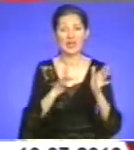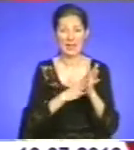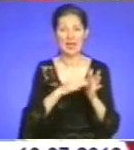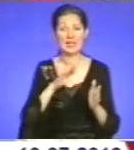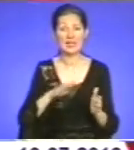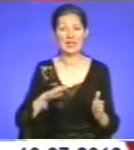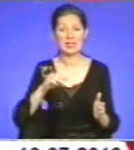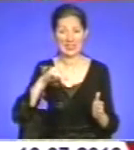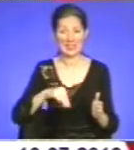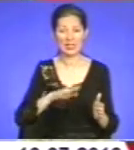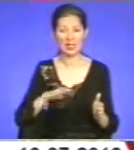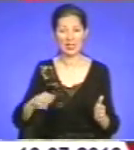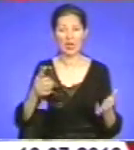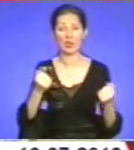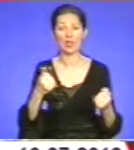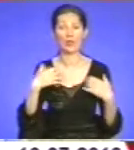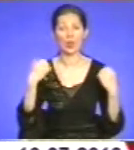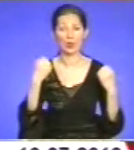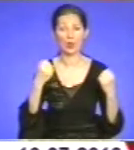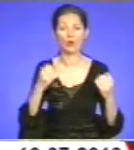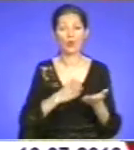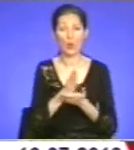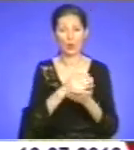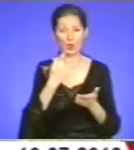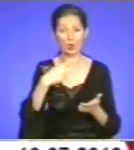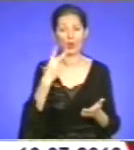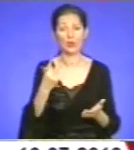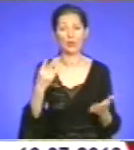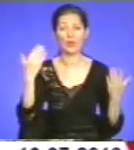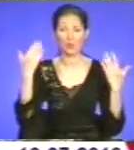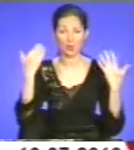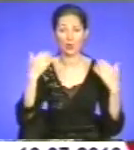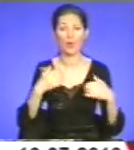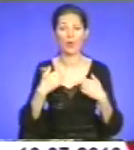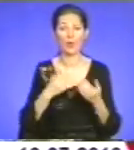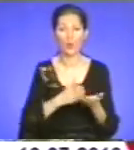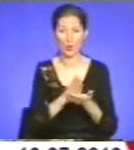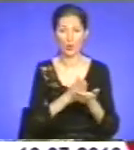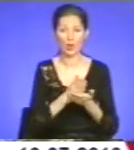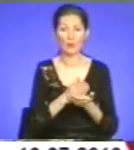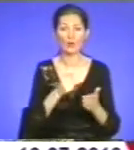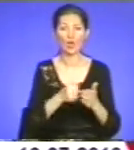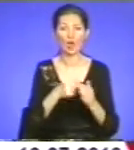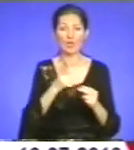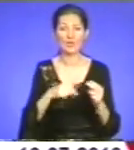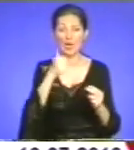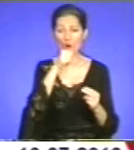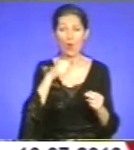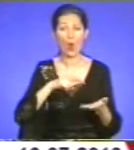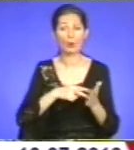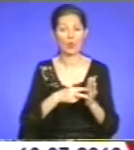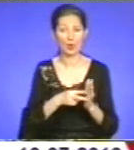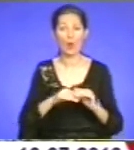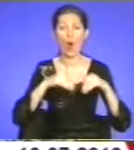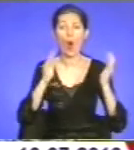дітей отримали оздоровчі послуги, 42 тисячі – відпочинкові. До кінця року ми плануємо охопити оздоровлення